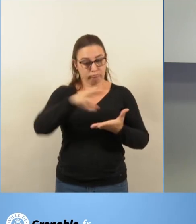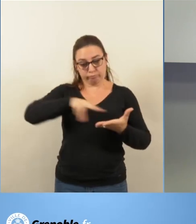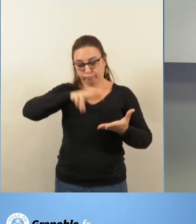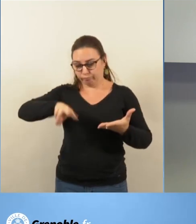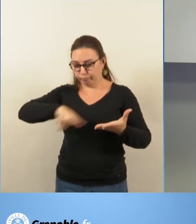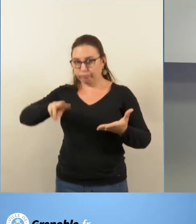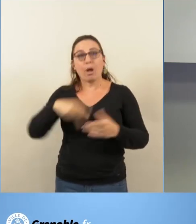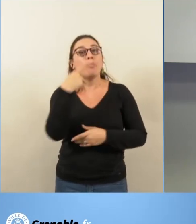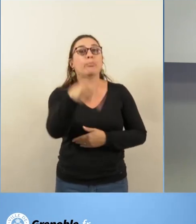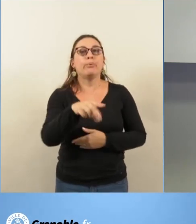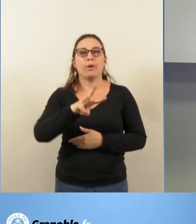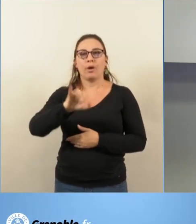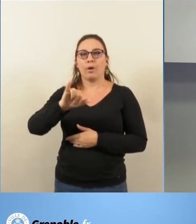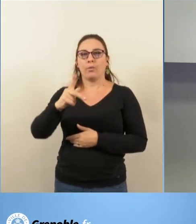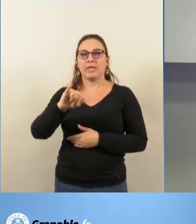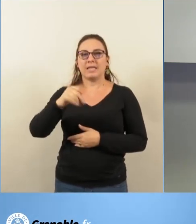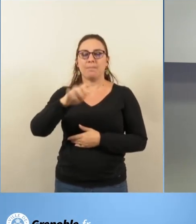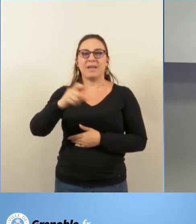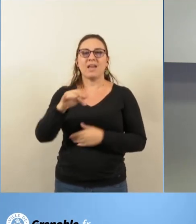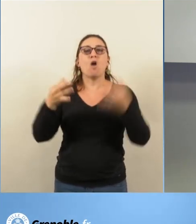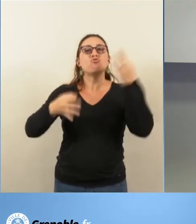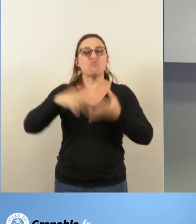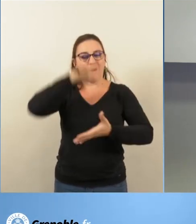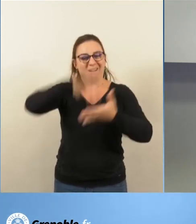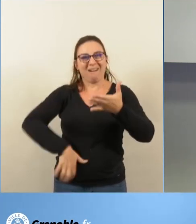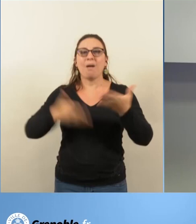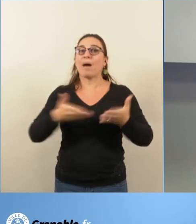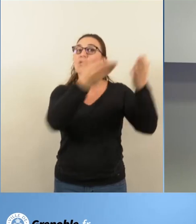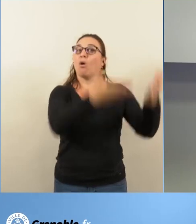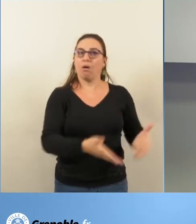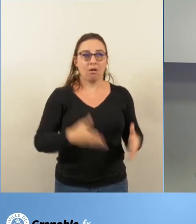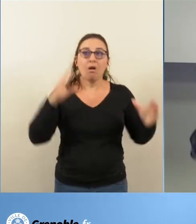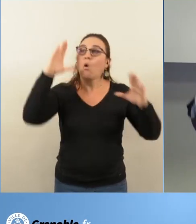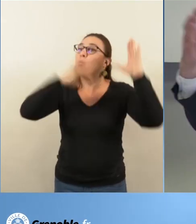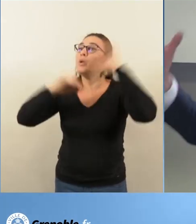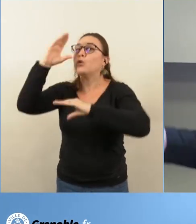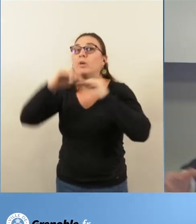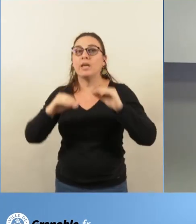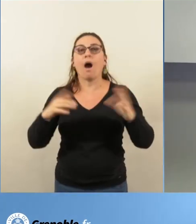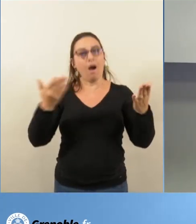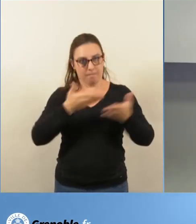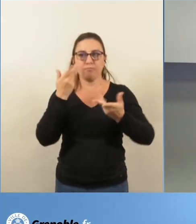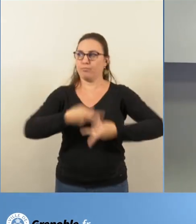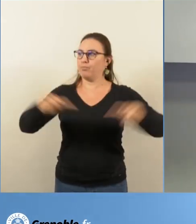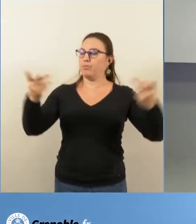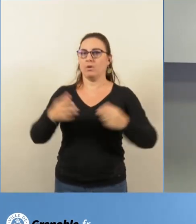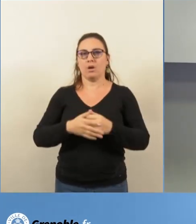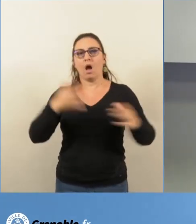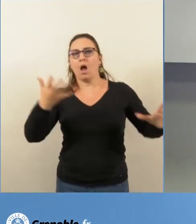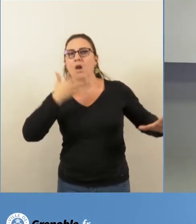page wikipédia un extrait du jugement parce que je pense que c'est important les gens oublient ils viennent là magnifier